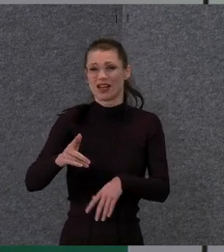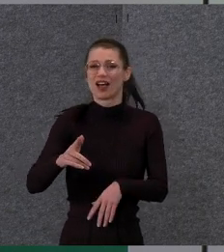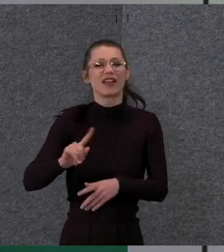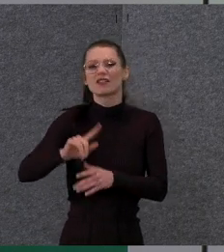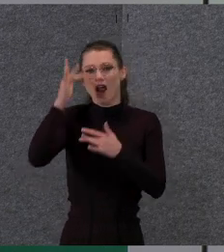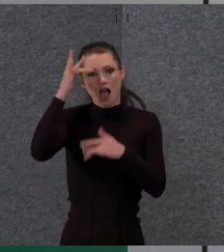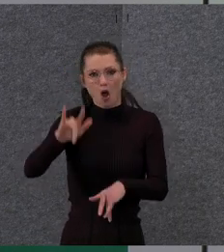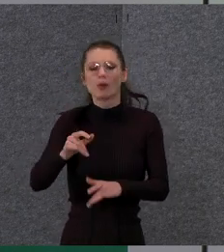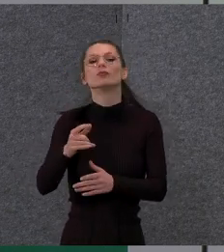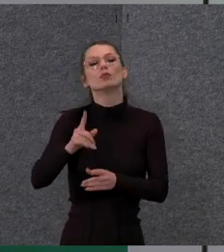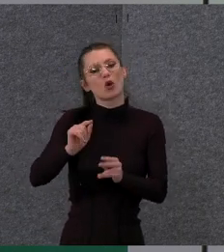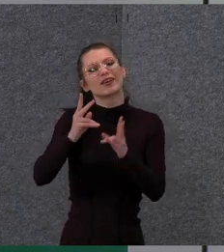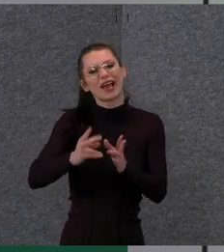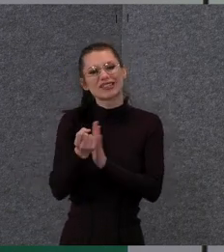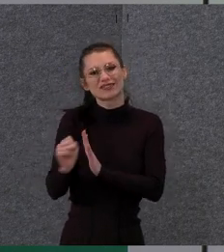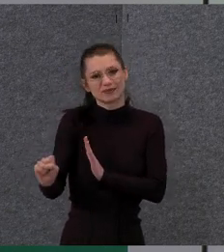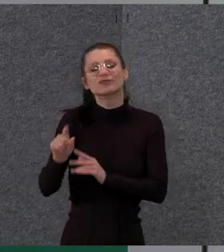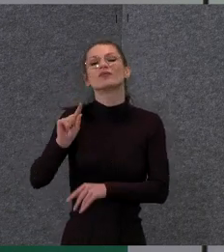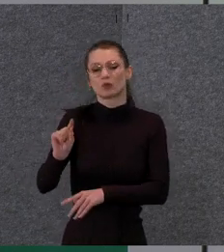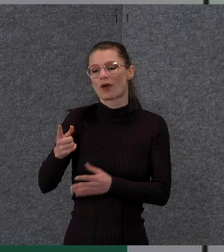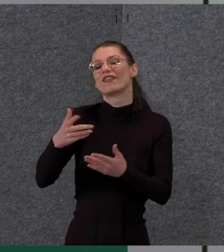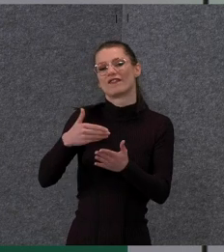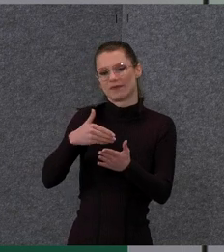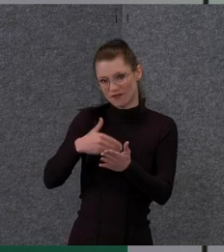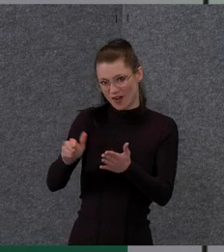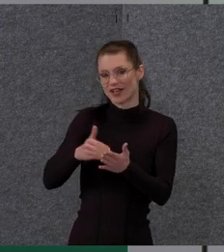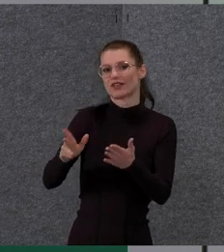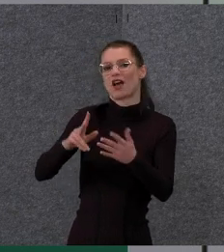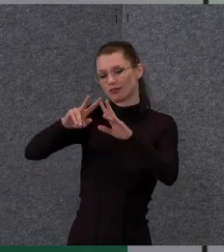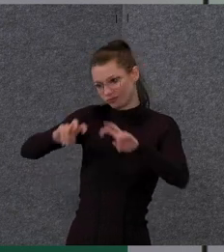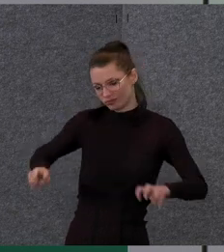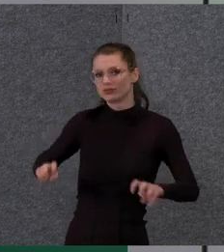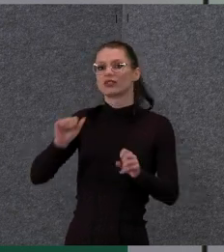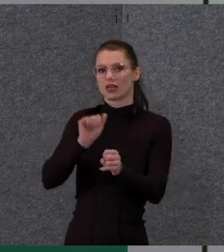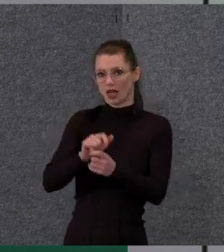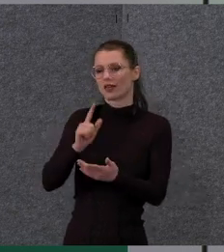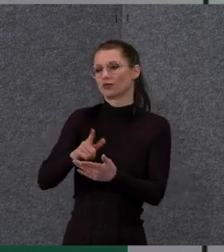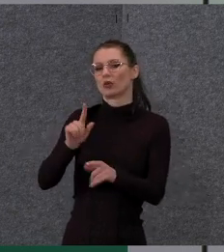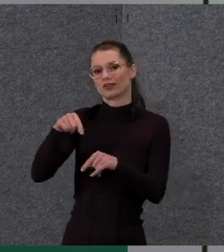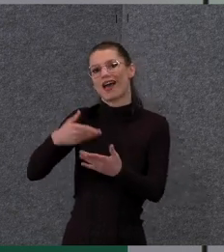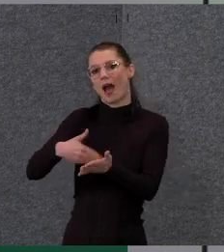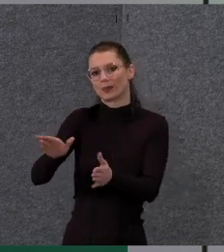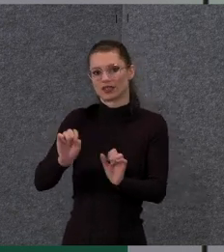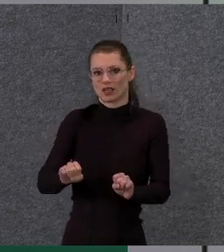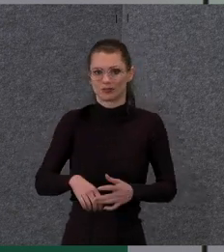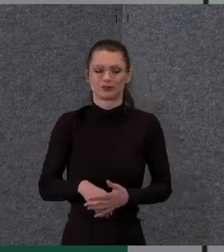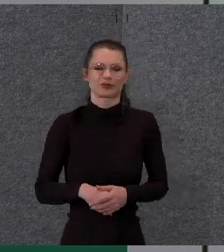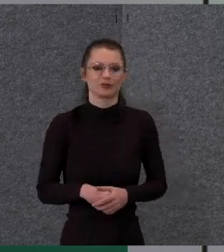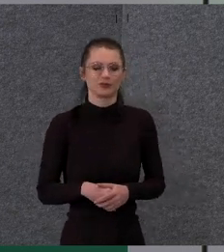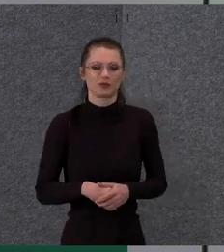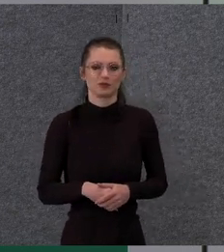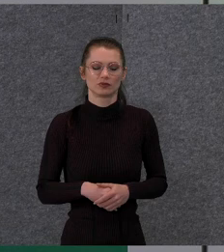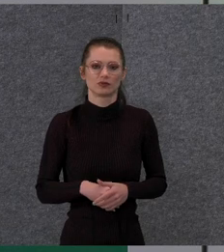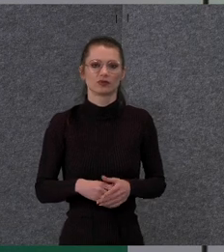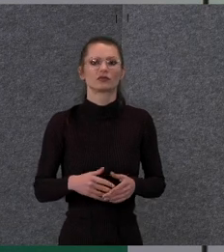illegal sind im Endeffekt, dass man die auch weiter einschränkt. Die Rechtsgrundlage ist aber grundsätzlich ganz gut, die